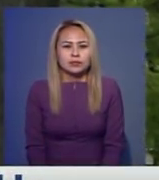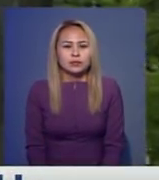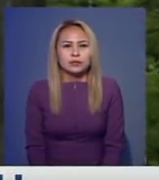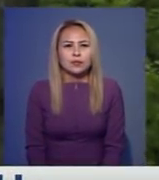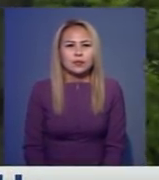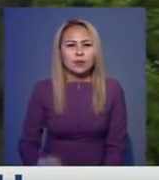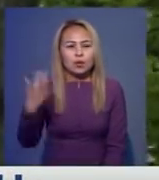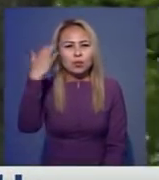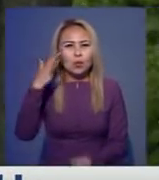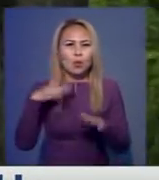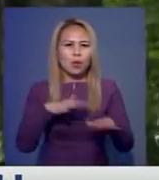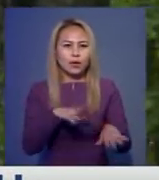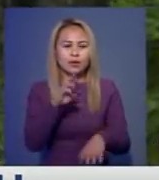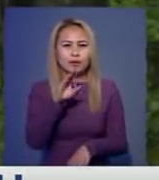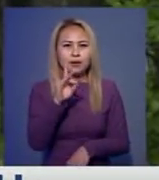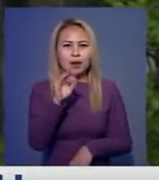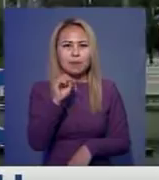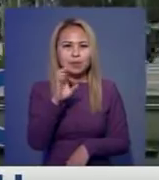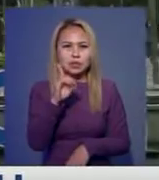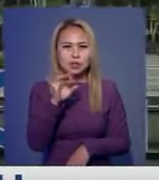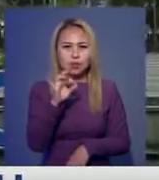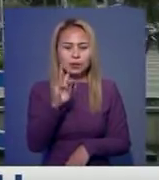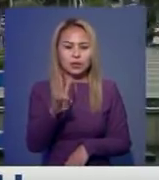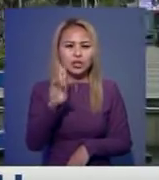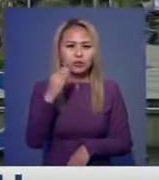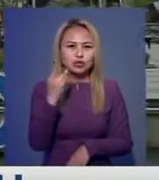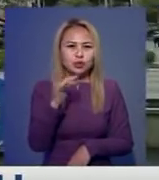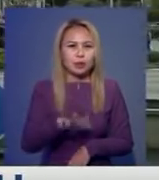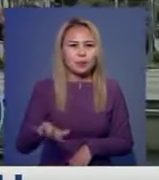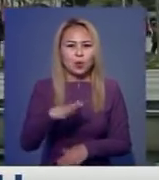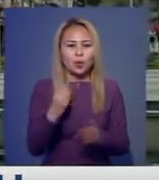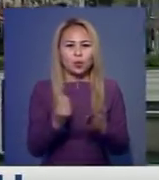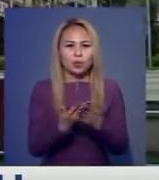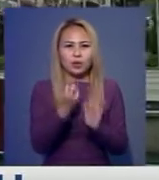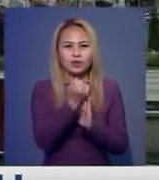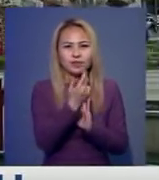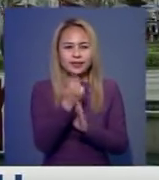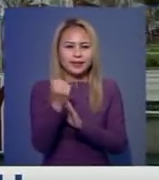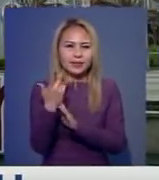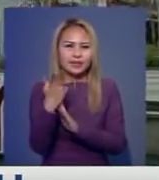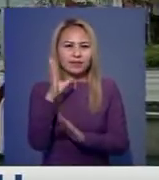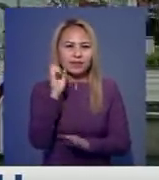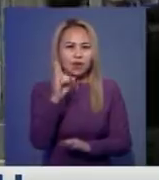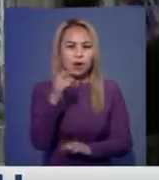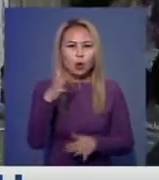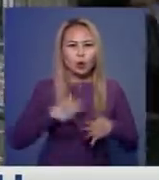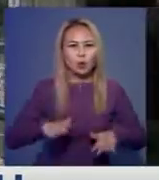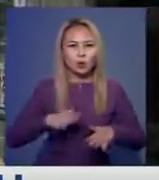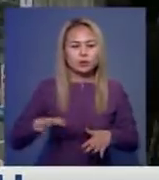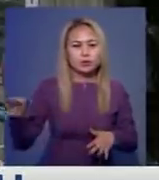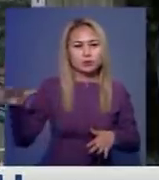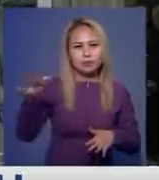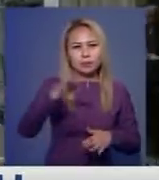Қара теңіз жағасындағы Трабзон қаласы бағзы заманнан қыпшақ түріктерінің құтты мекені. 12-13 ғасырларда Грузия арқылы осы аймаққа